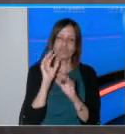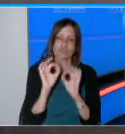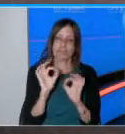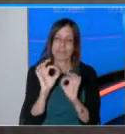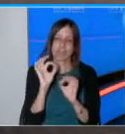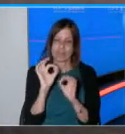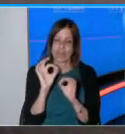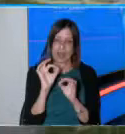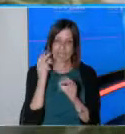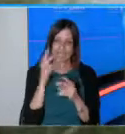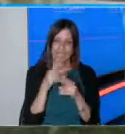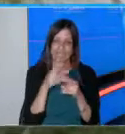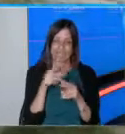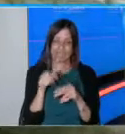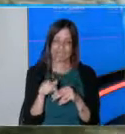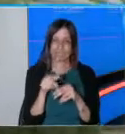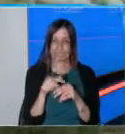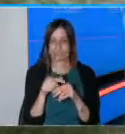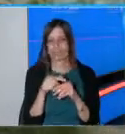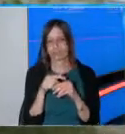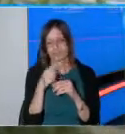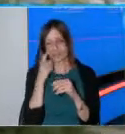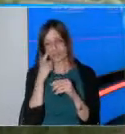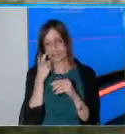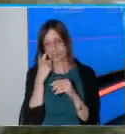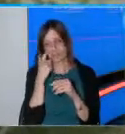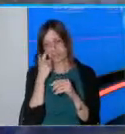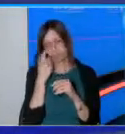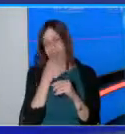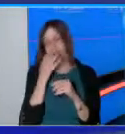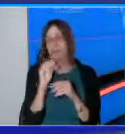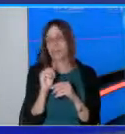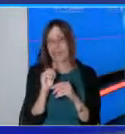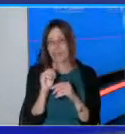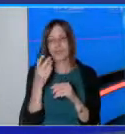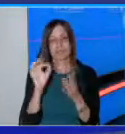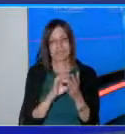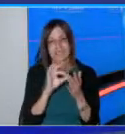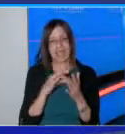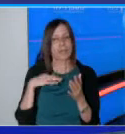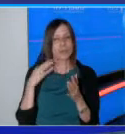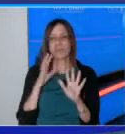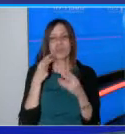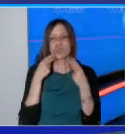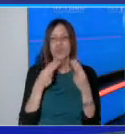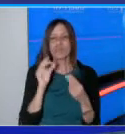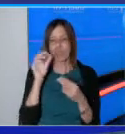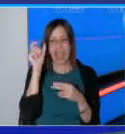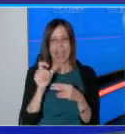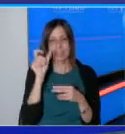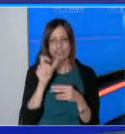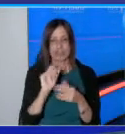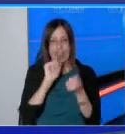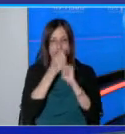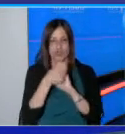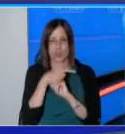הגל הזה. תשארי איתי רגע, פרופסור רב, מרב, יש לי שאלה. במשרד הבריאות, מה התגובות של האנשים כאילו לשינוי